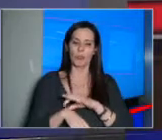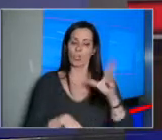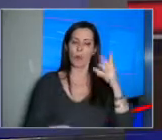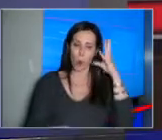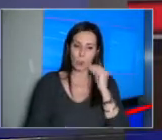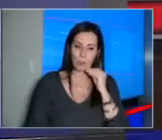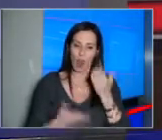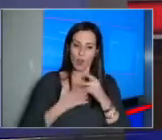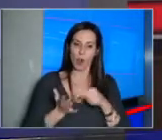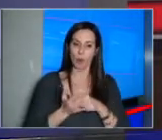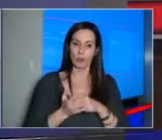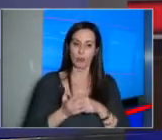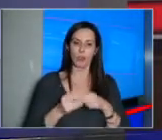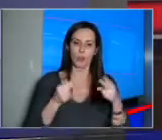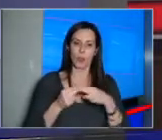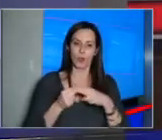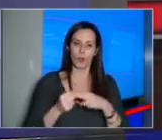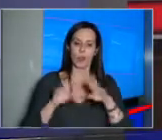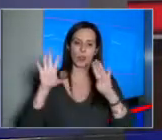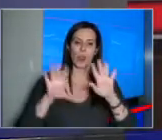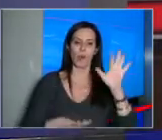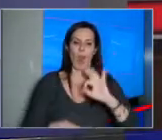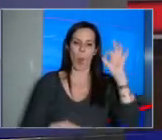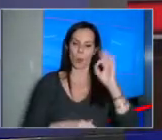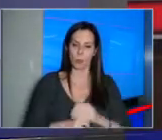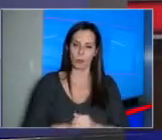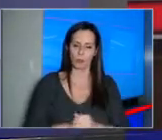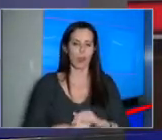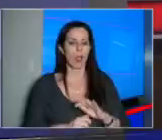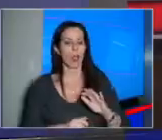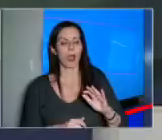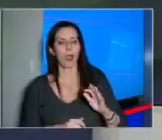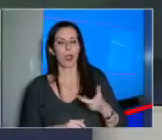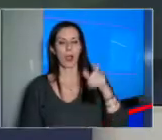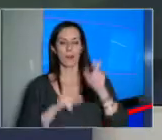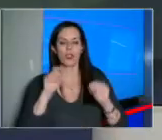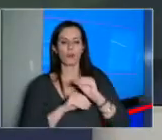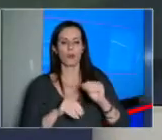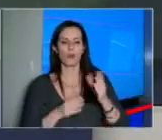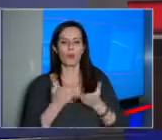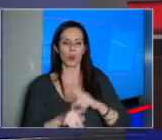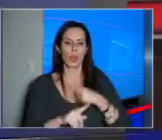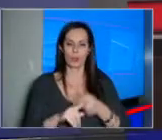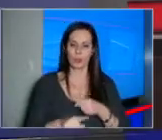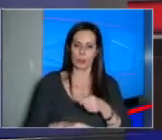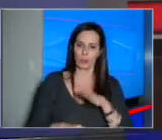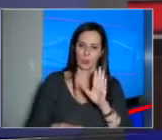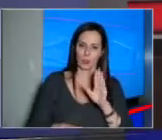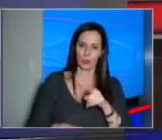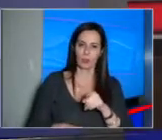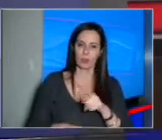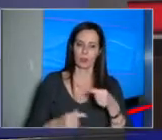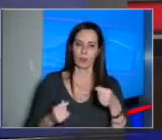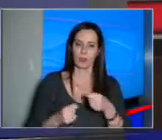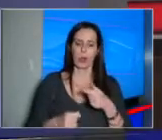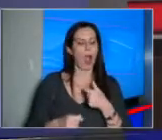הרצון מהשירות הזה היא נושקת ל-95%. כמה אנשים משתמשים בשירות עד עכשיו? זה עניין של